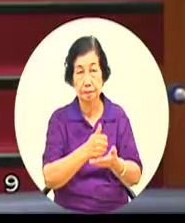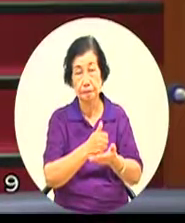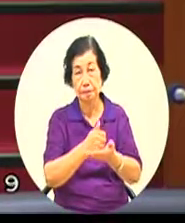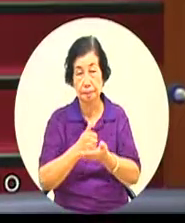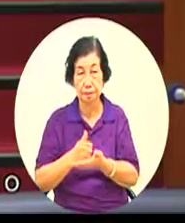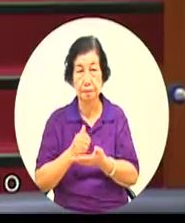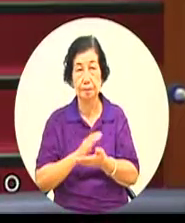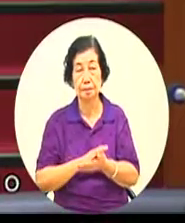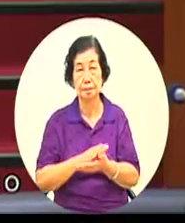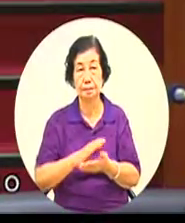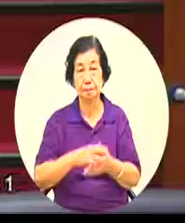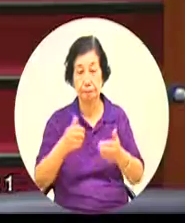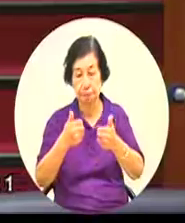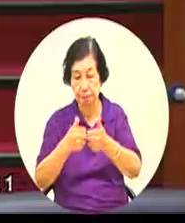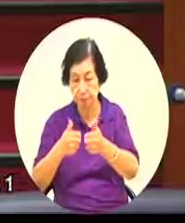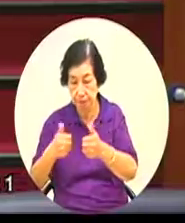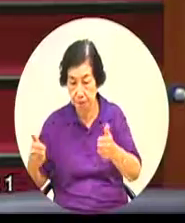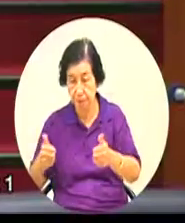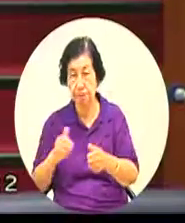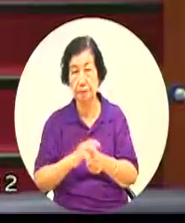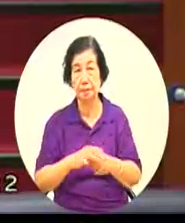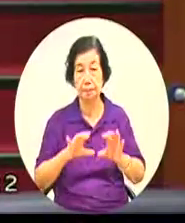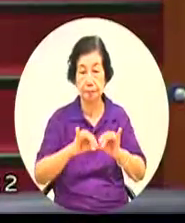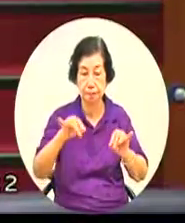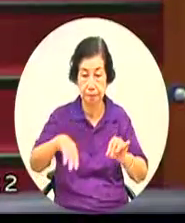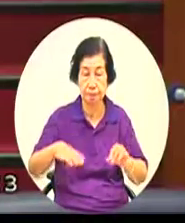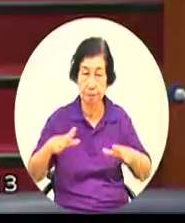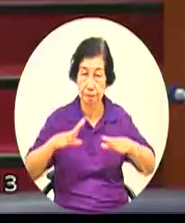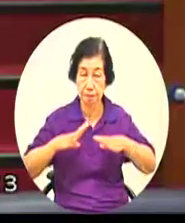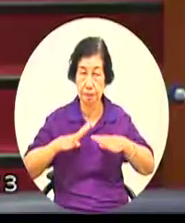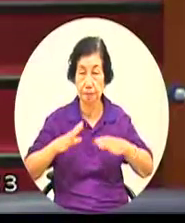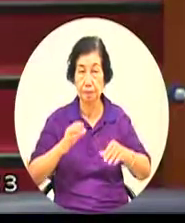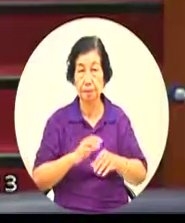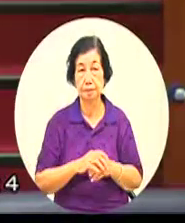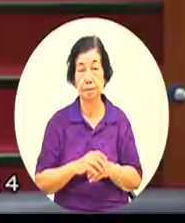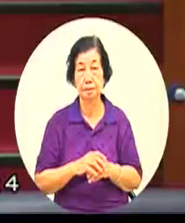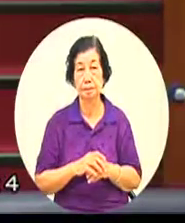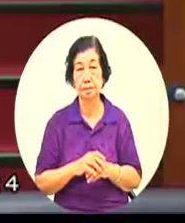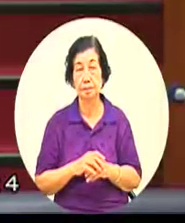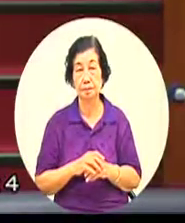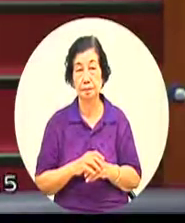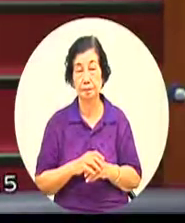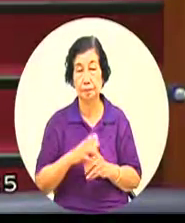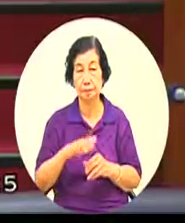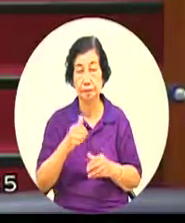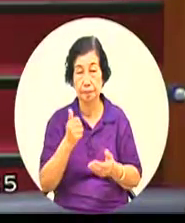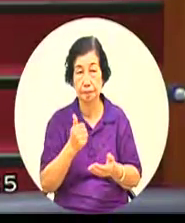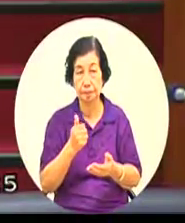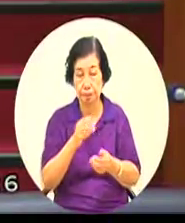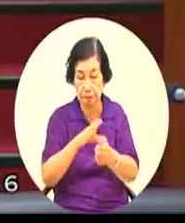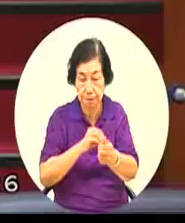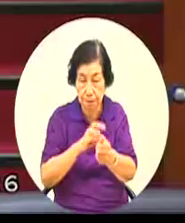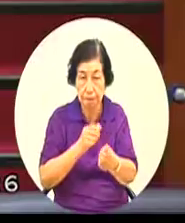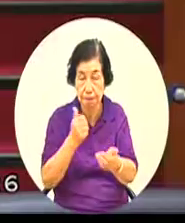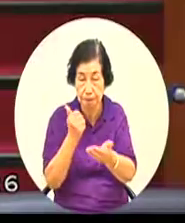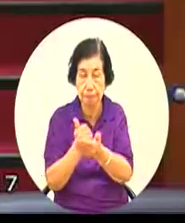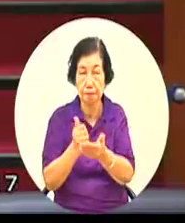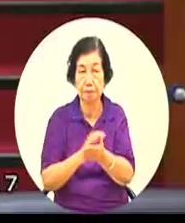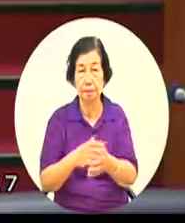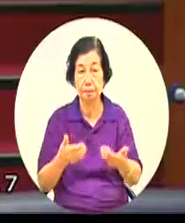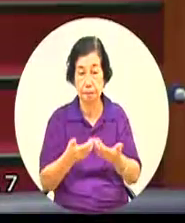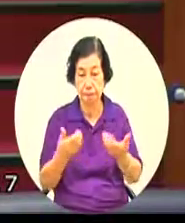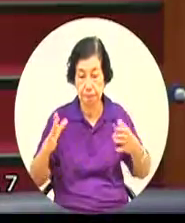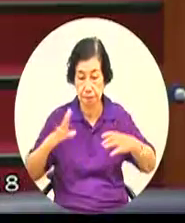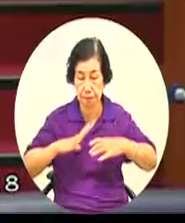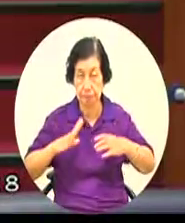我们地方官员的话，可能所得到的、所学习到的、所分享到的，只有